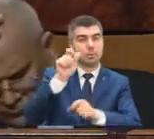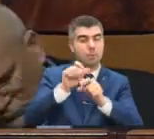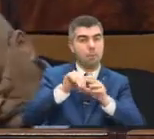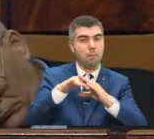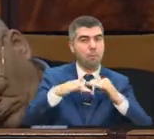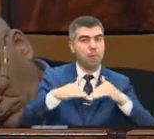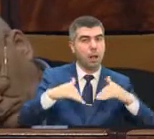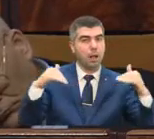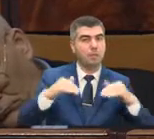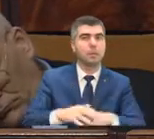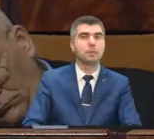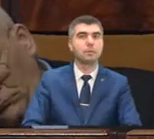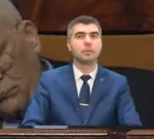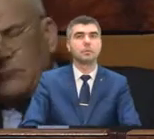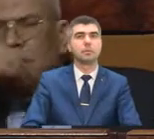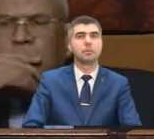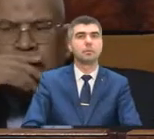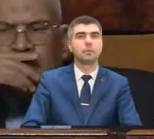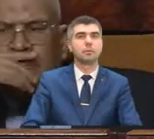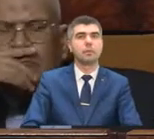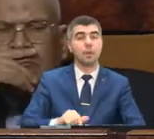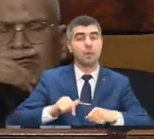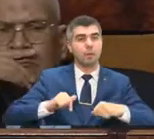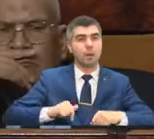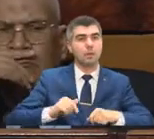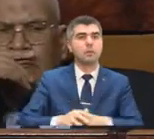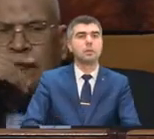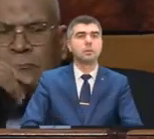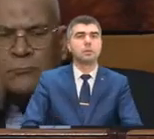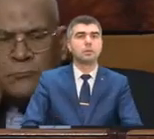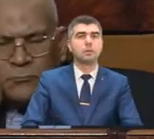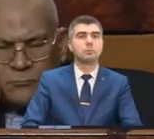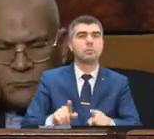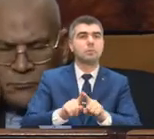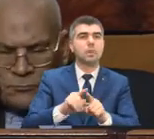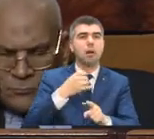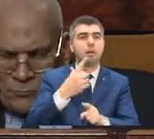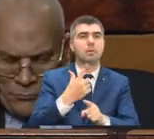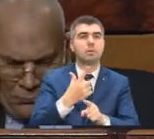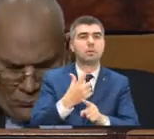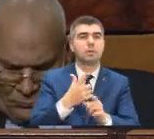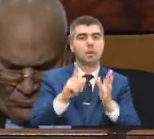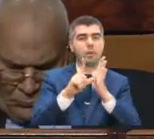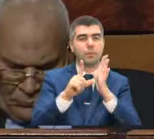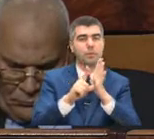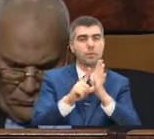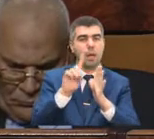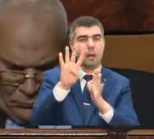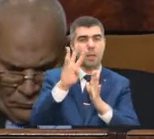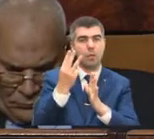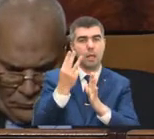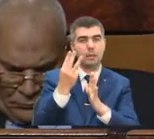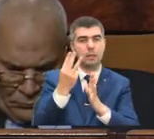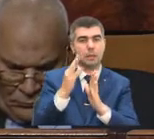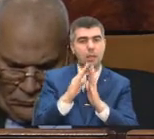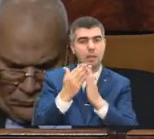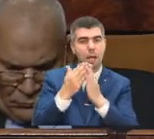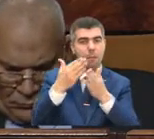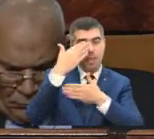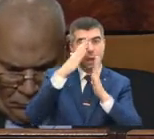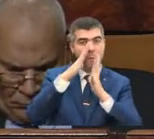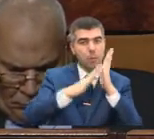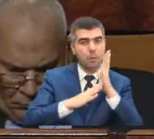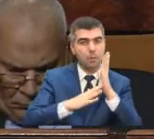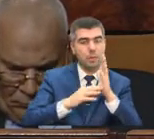النواب المحترمين. سيد الوزير، الفصل 34 من الدستور ينص: تعمل